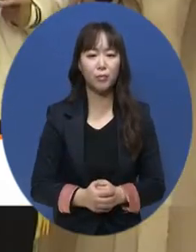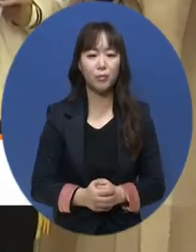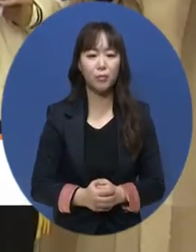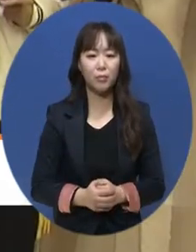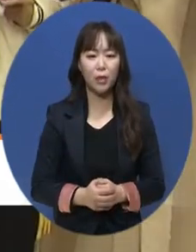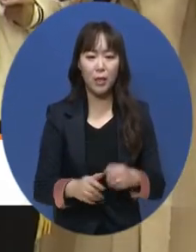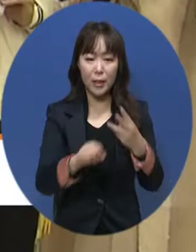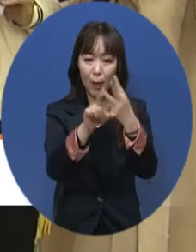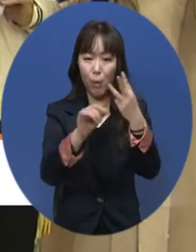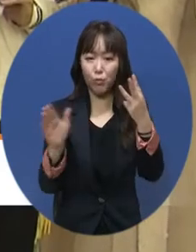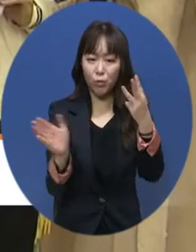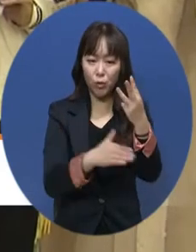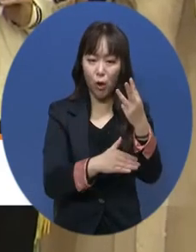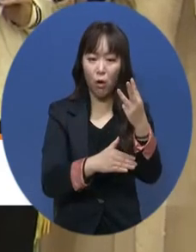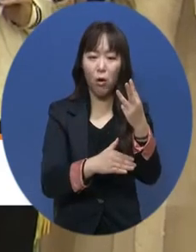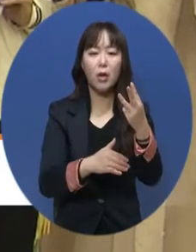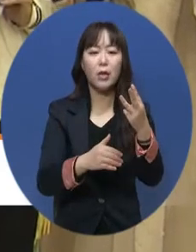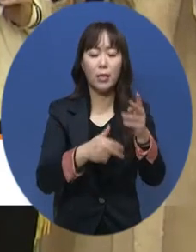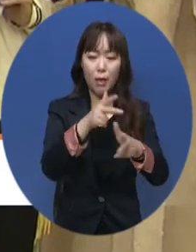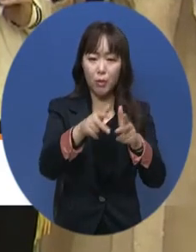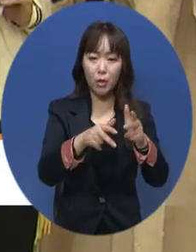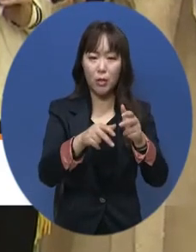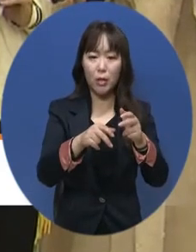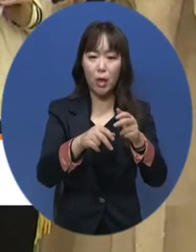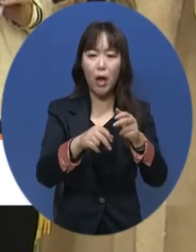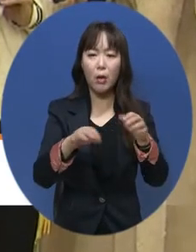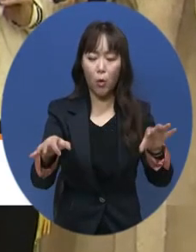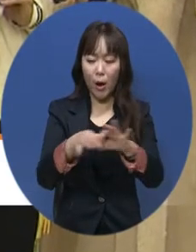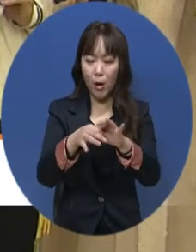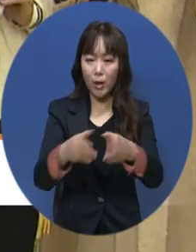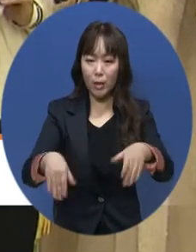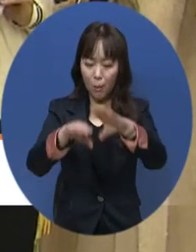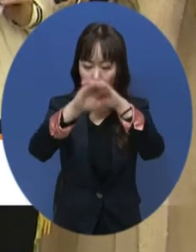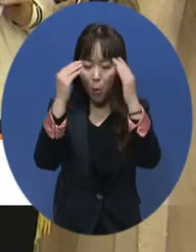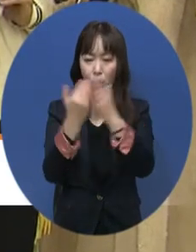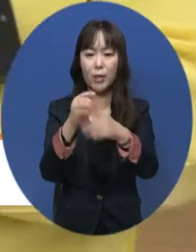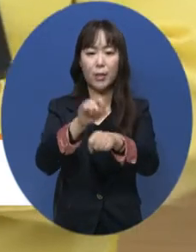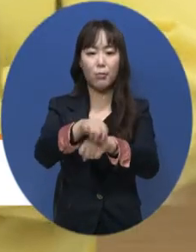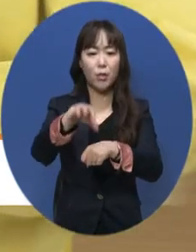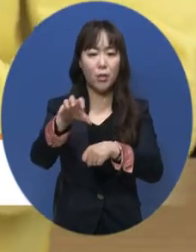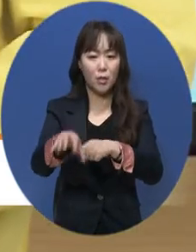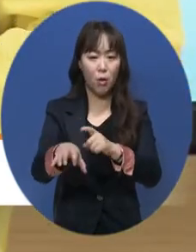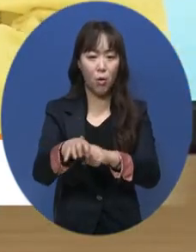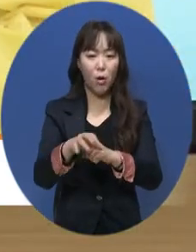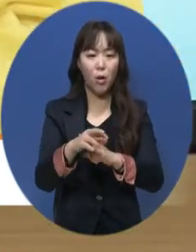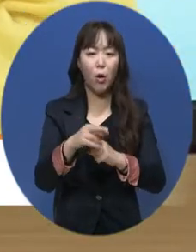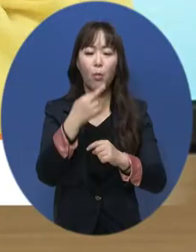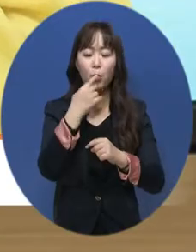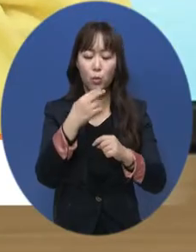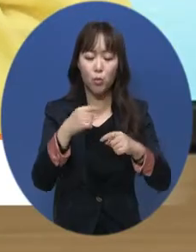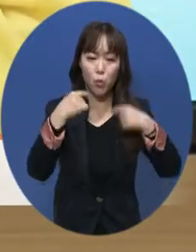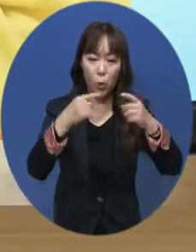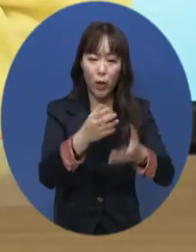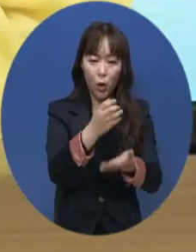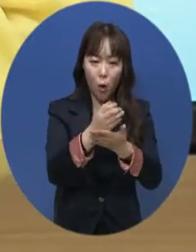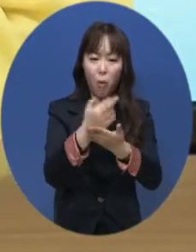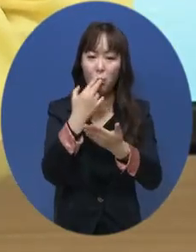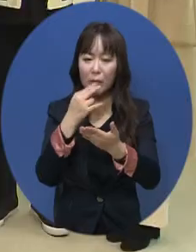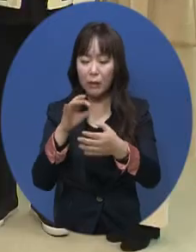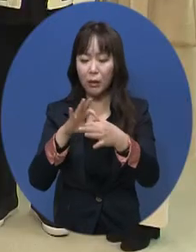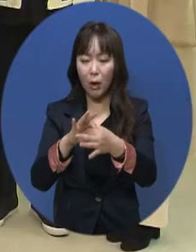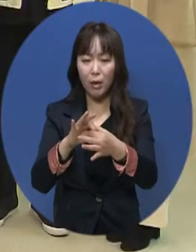3월부터 본청 사업소 직속기관 등 모든 사무실에서 종이컵과 플라스틱컵 을 포함한